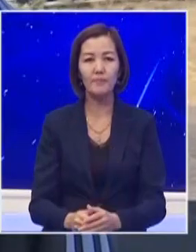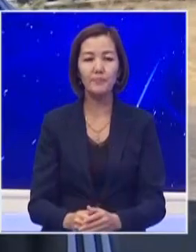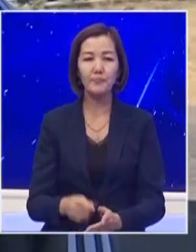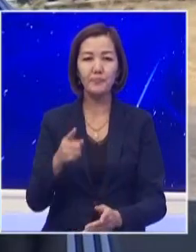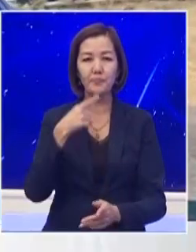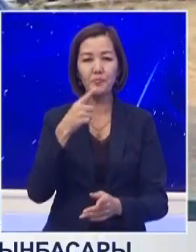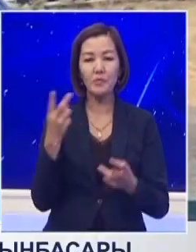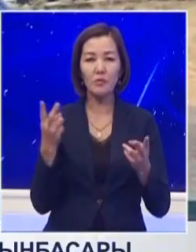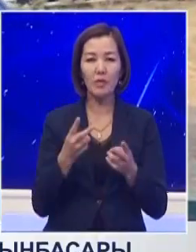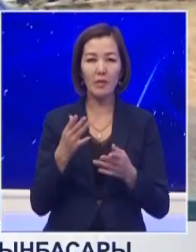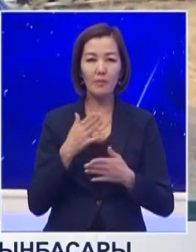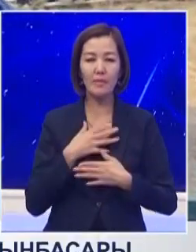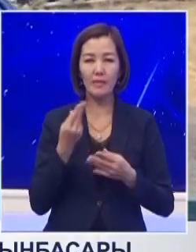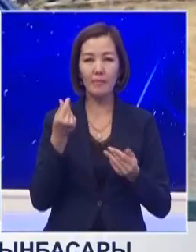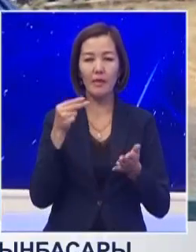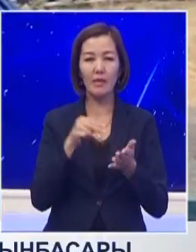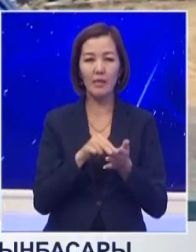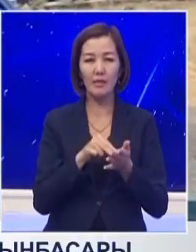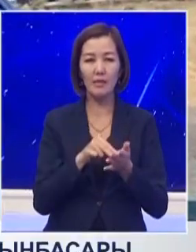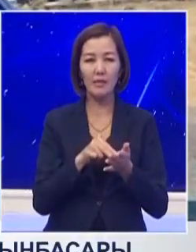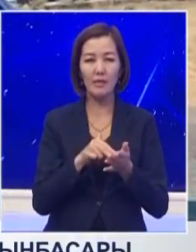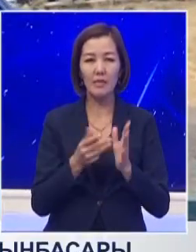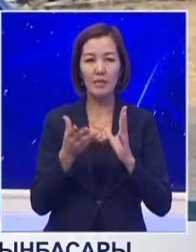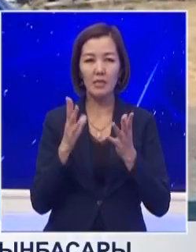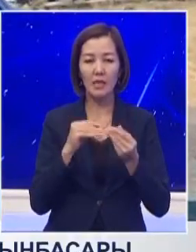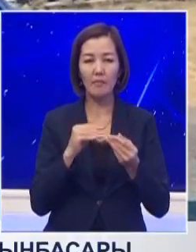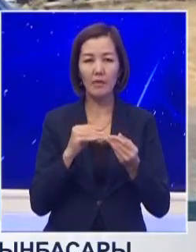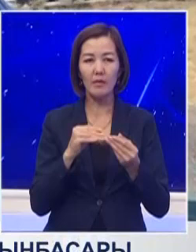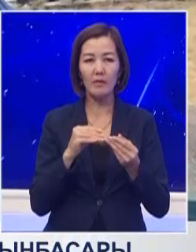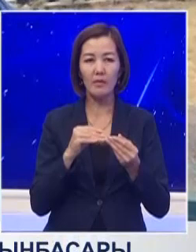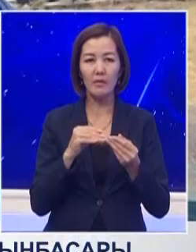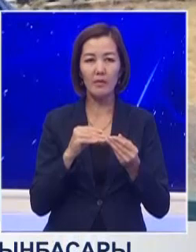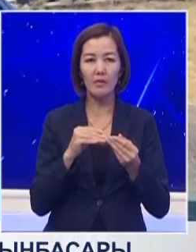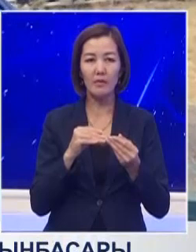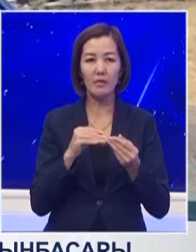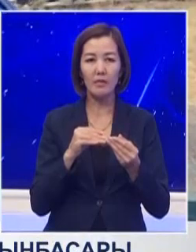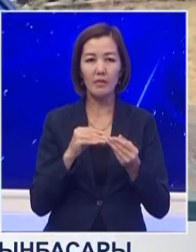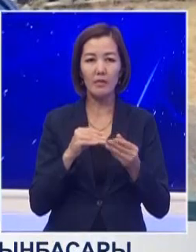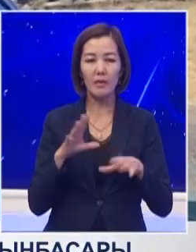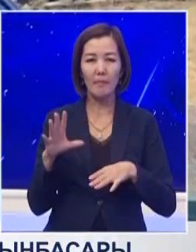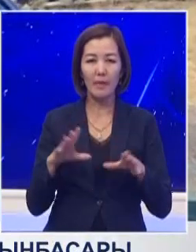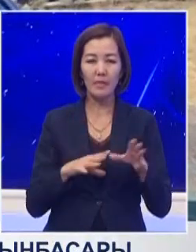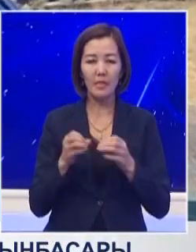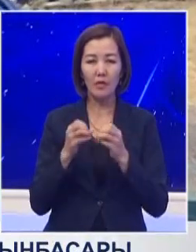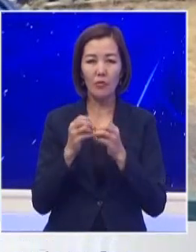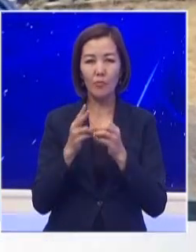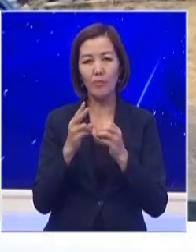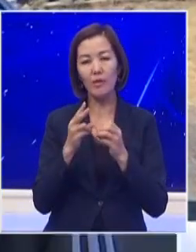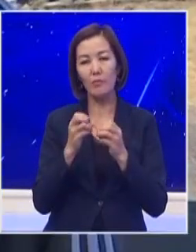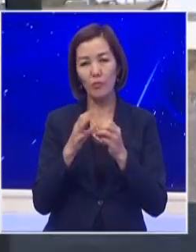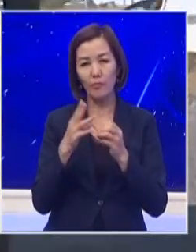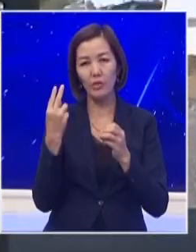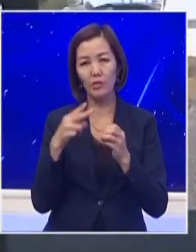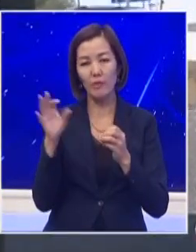керек, біздің бағалар жалпы нарықтың қарағанда 15-20%-ға бағалары